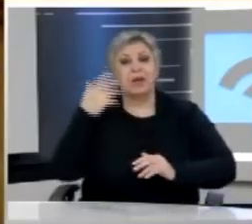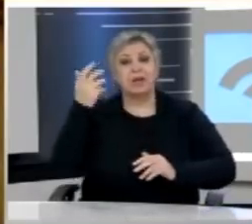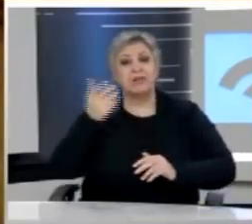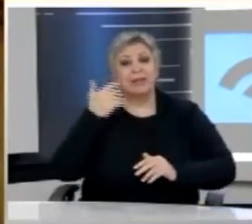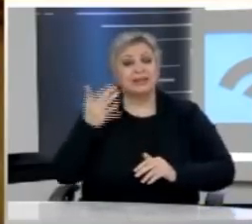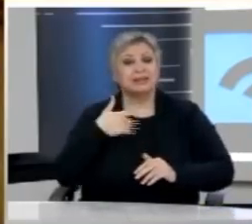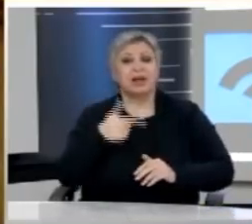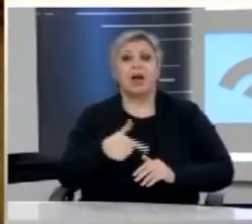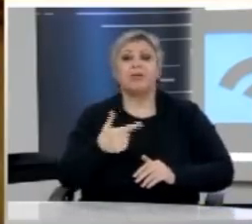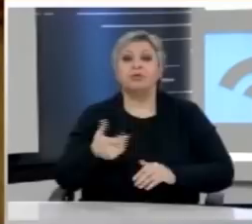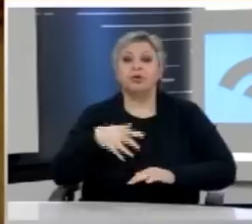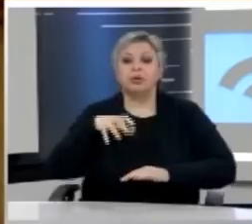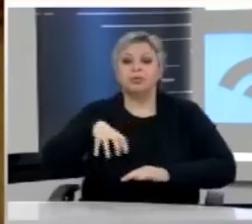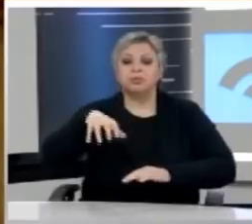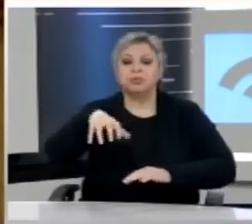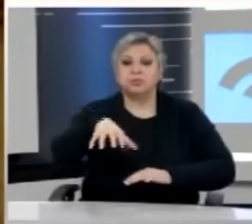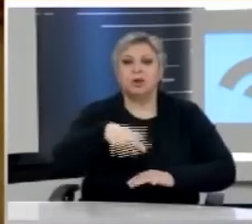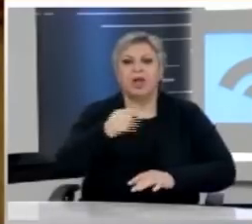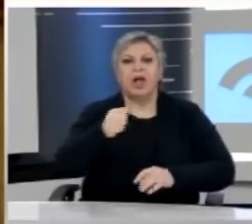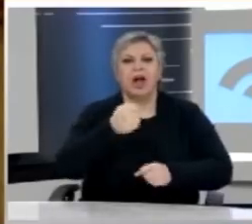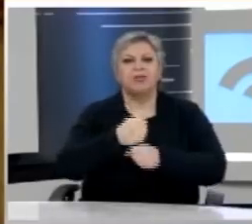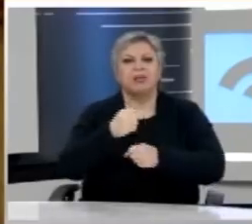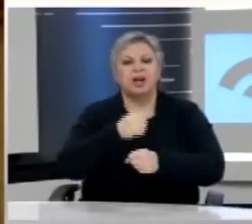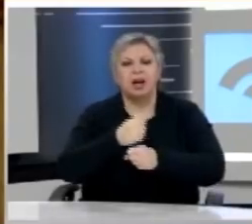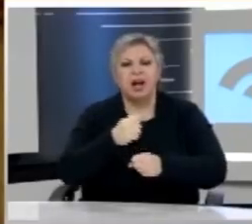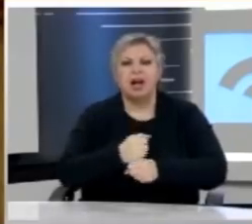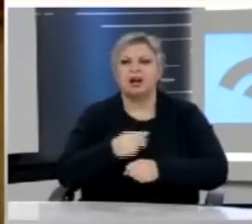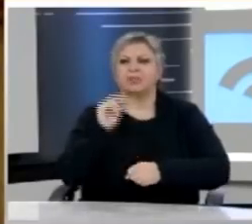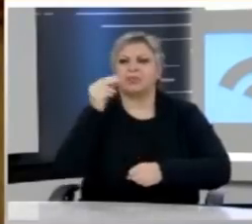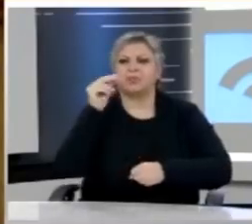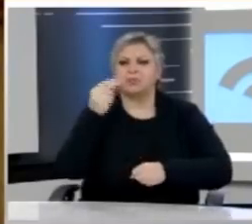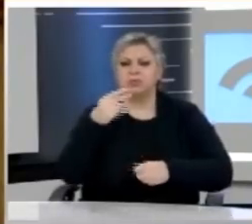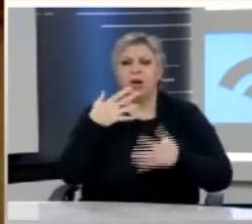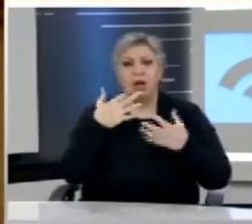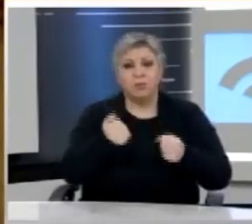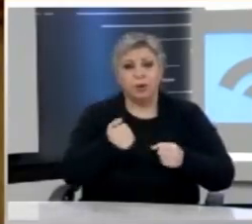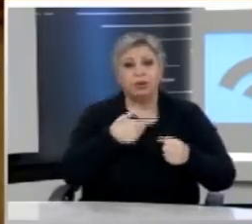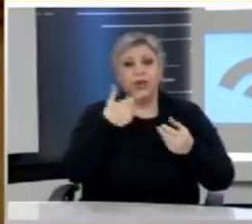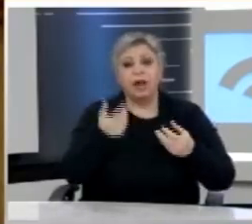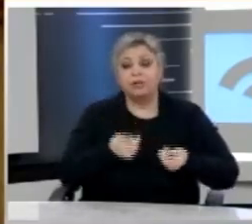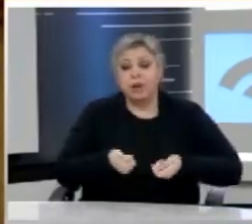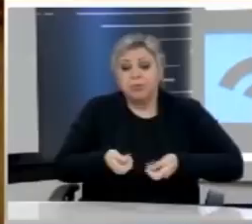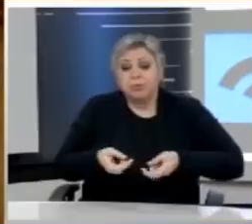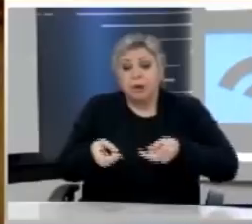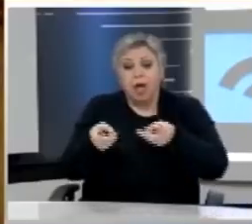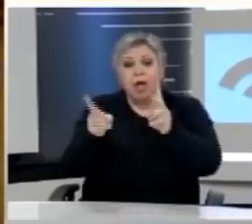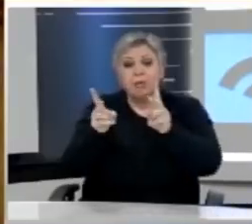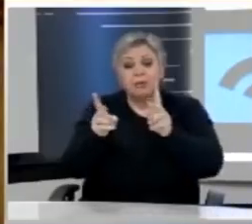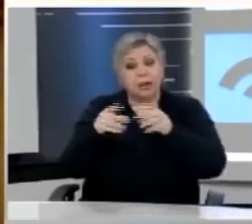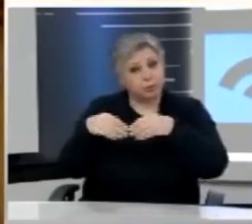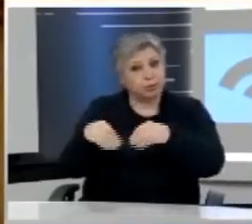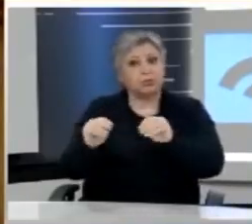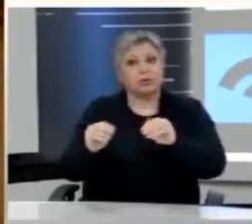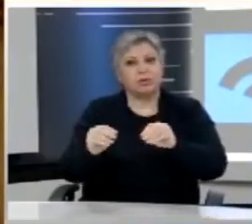ιστορικά πολιτιστικά μνημεία παραδώσατε στο υπερταμείο που εσείς μαζί με τους θεσμούς διορίζετε,